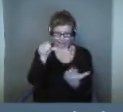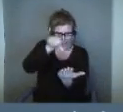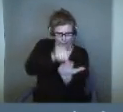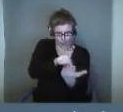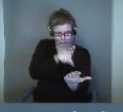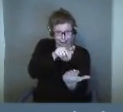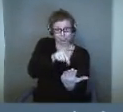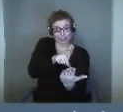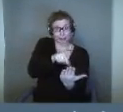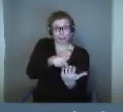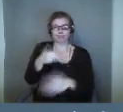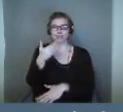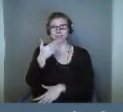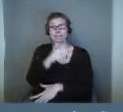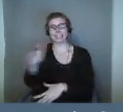Merci, merci.